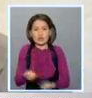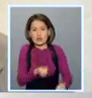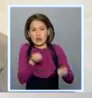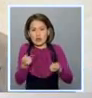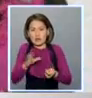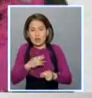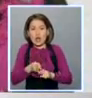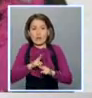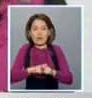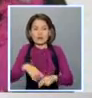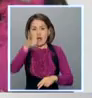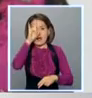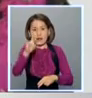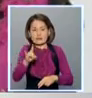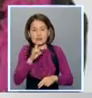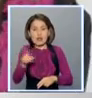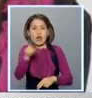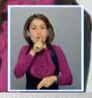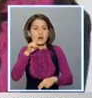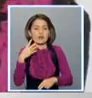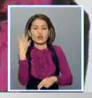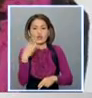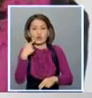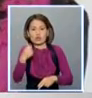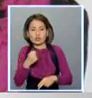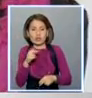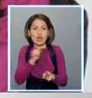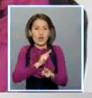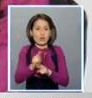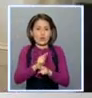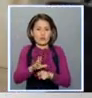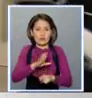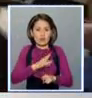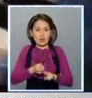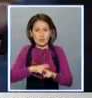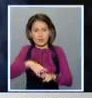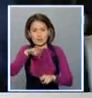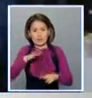пилотсыз ұшақтар бола ма? Бүгін сол қазақстандық 4 ұшқышты құттықтау сәті туып отыр.